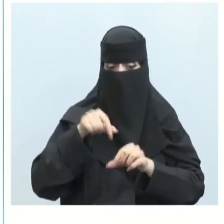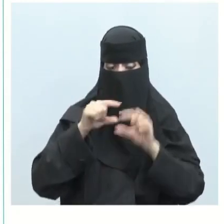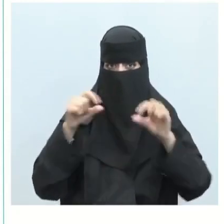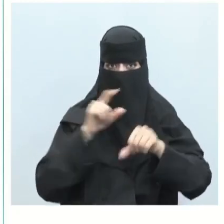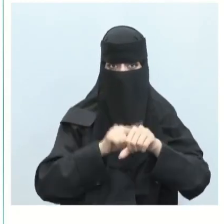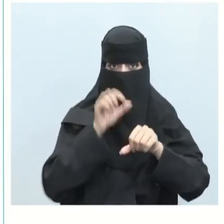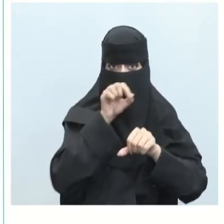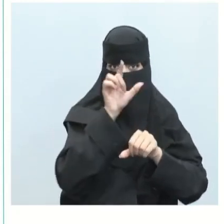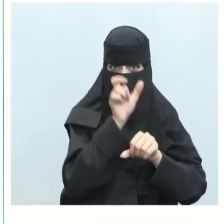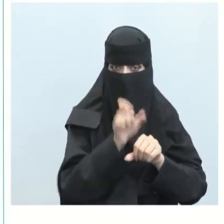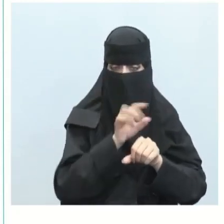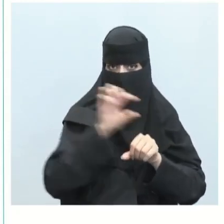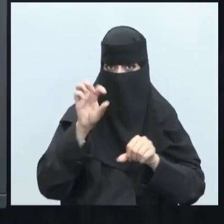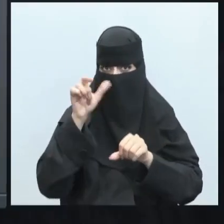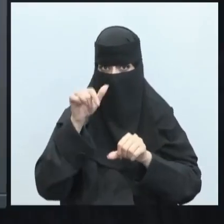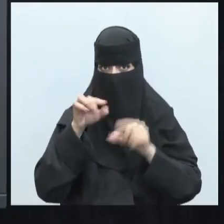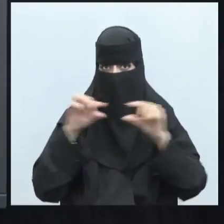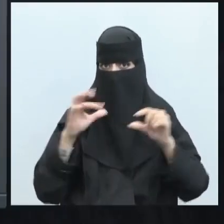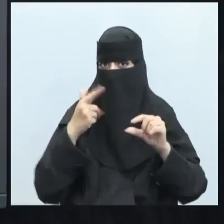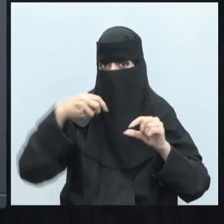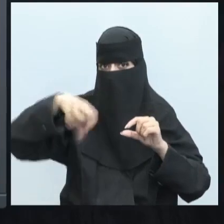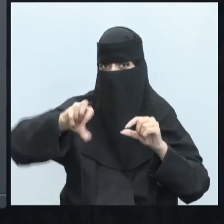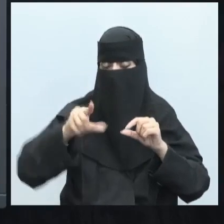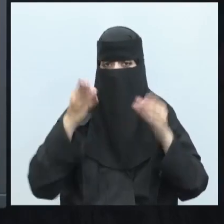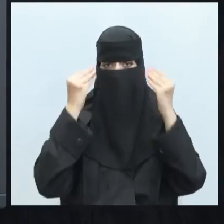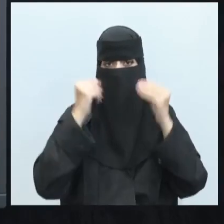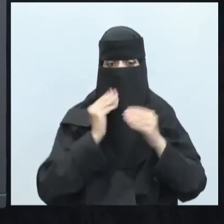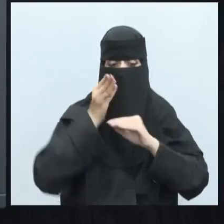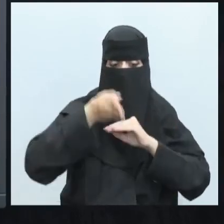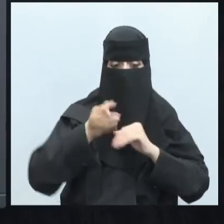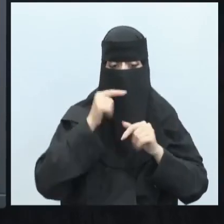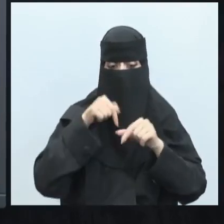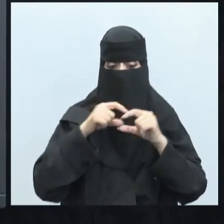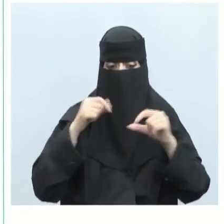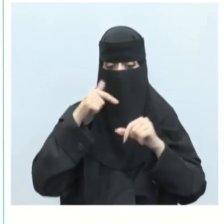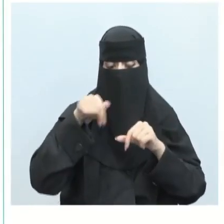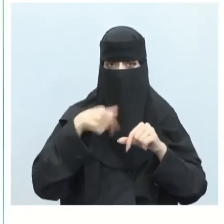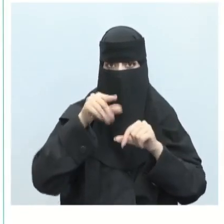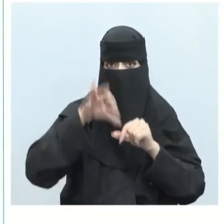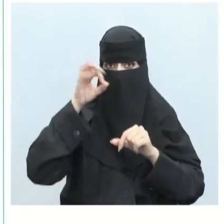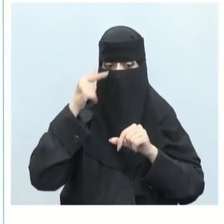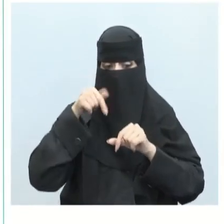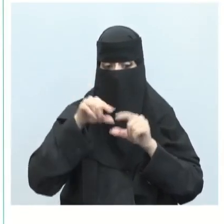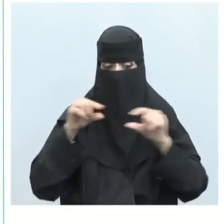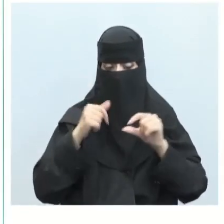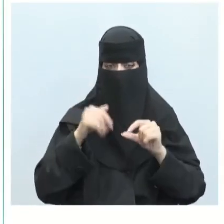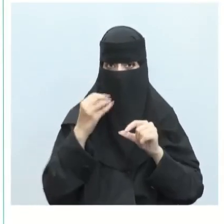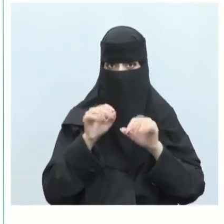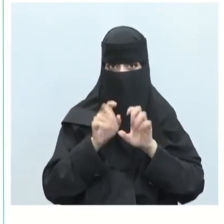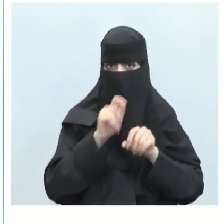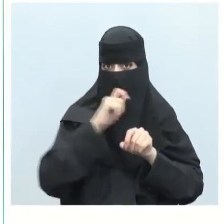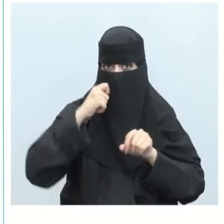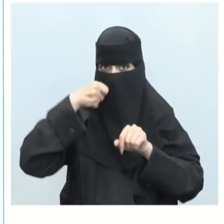تايب اوف ساين ان انفورميشن ما هو نوع بيانات الدخول سنقوم هنا باختيار زم